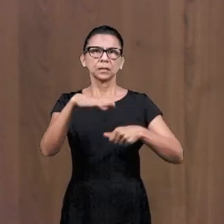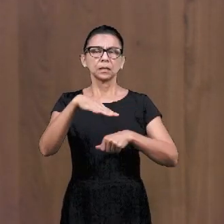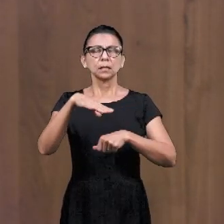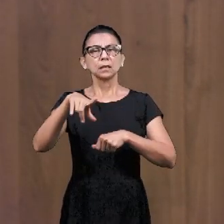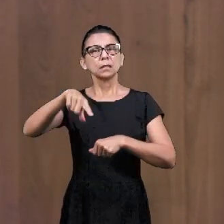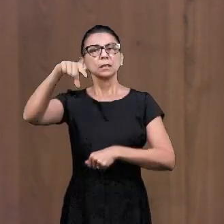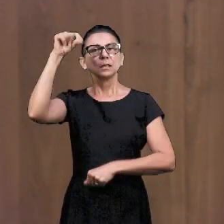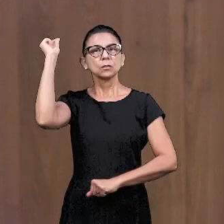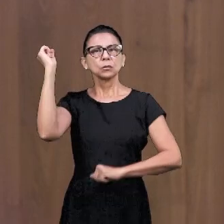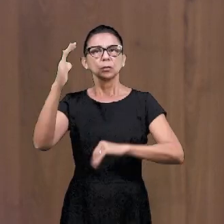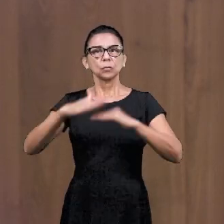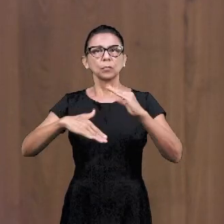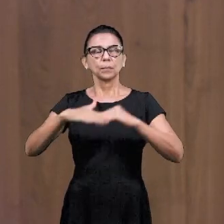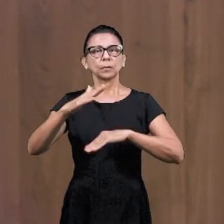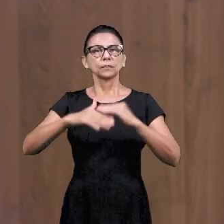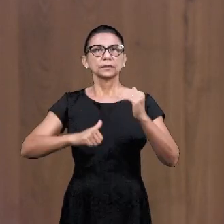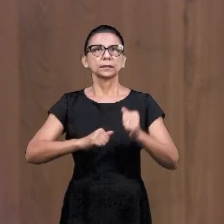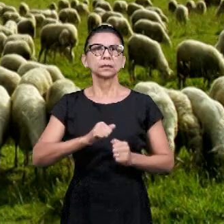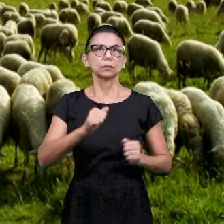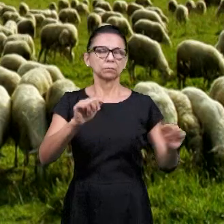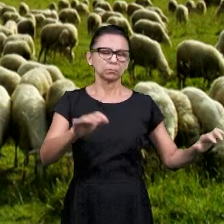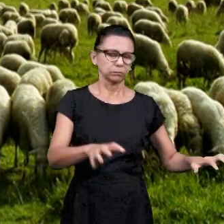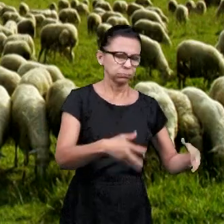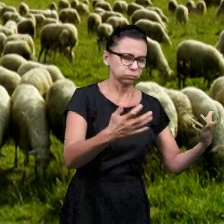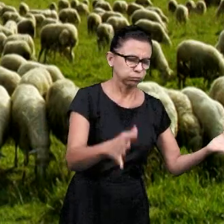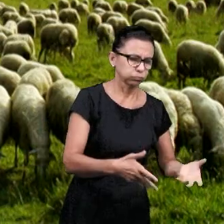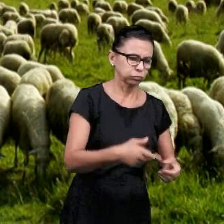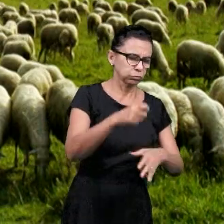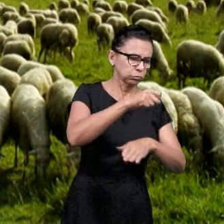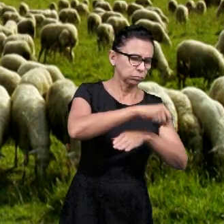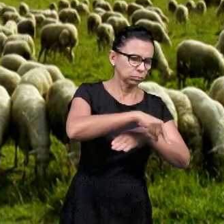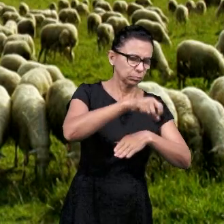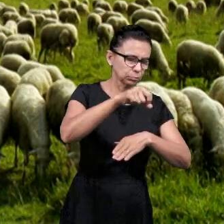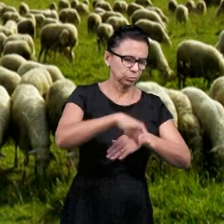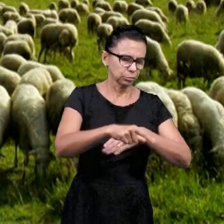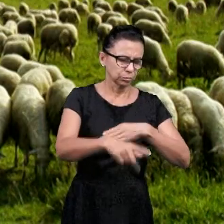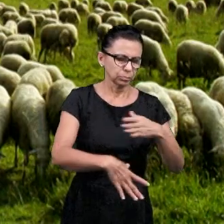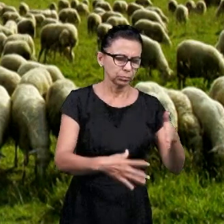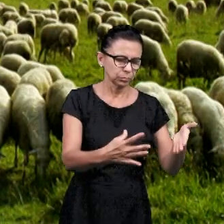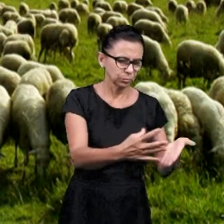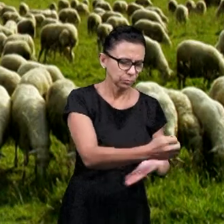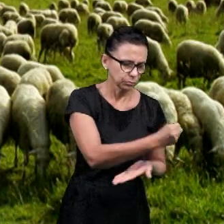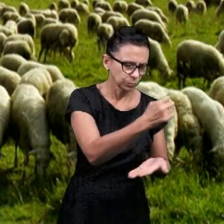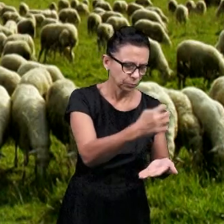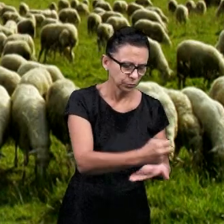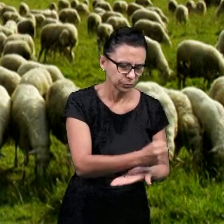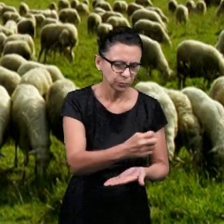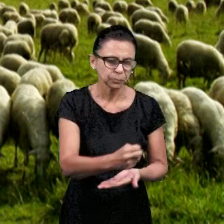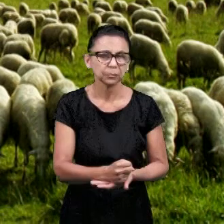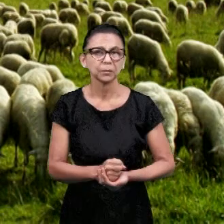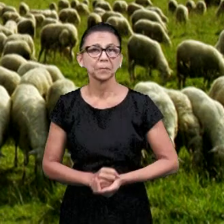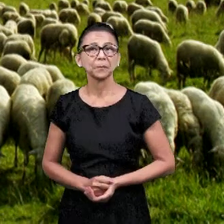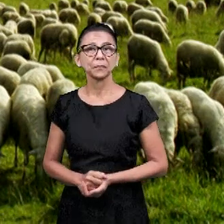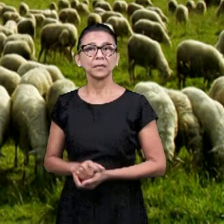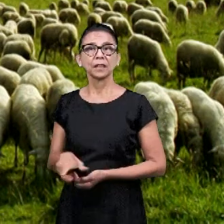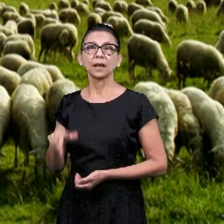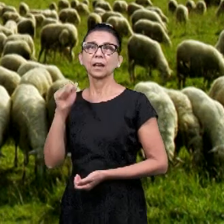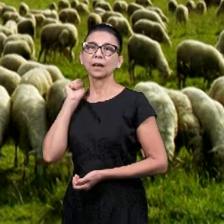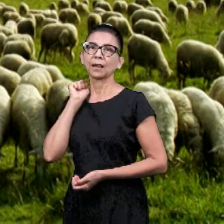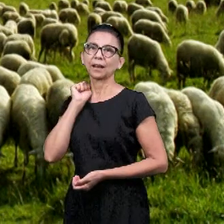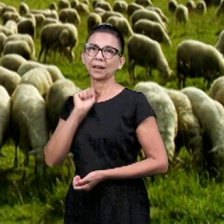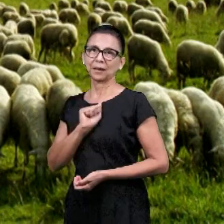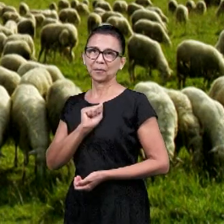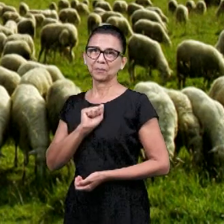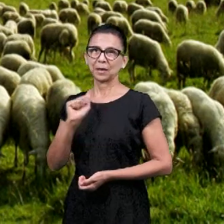profession. Caïn, il était agriculteur, il travaillait la terre en plantant,